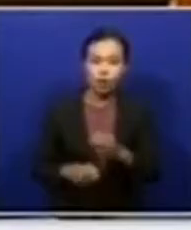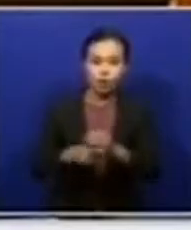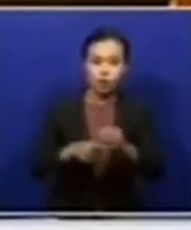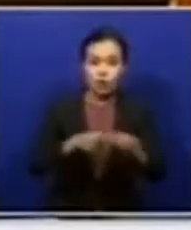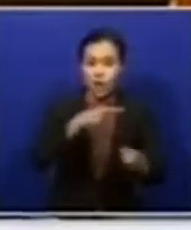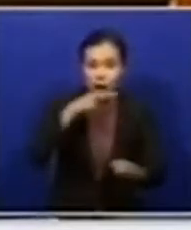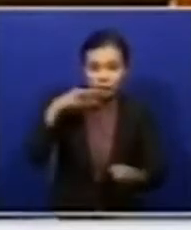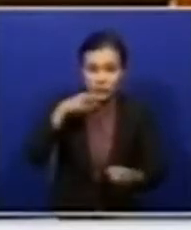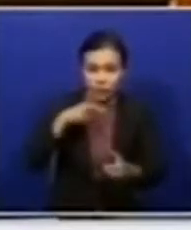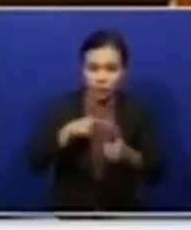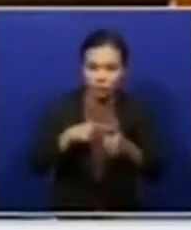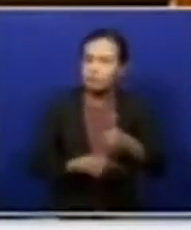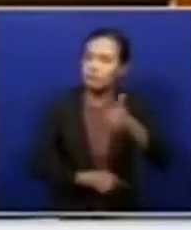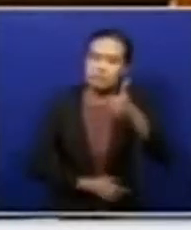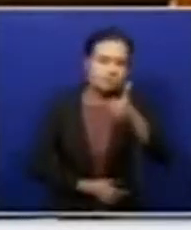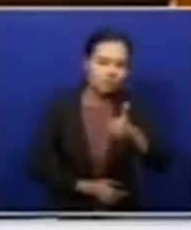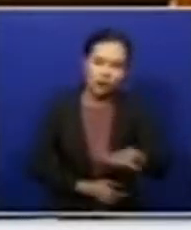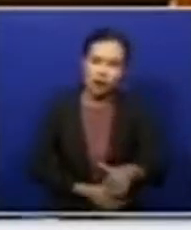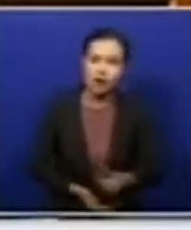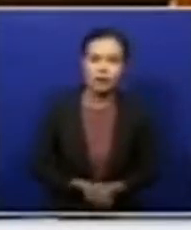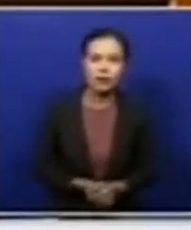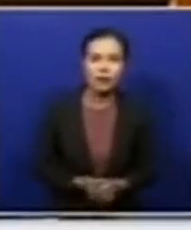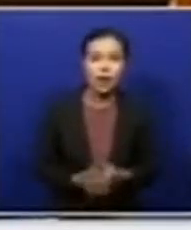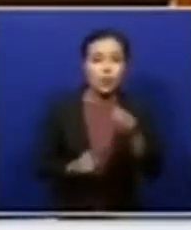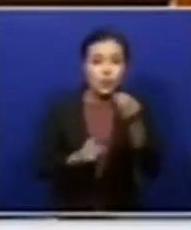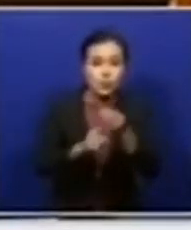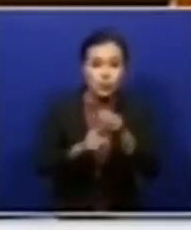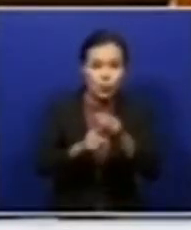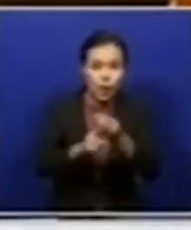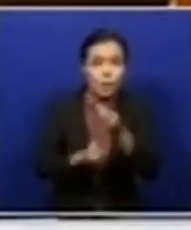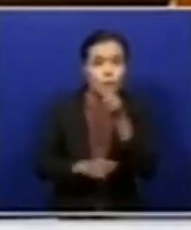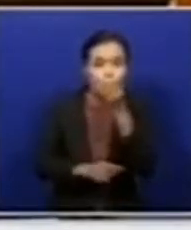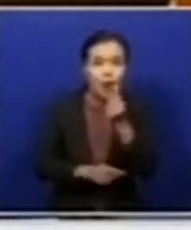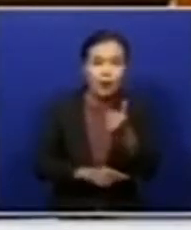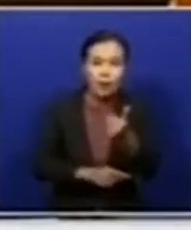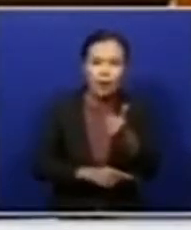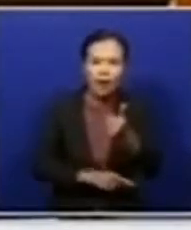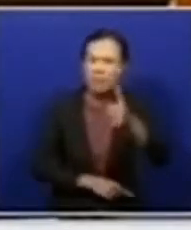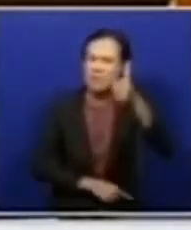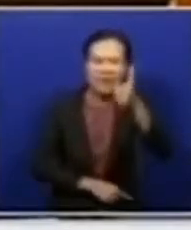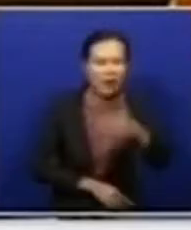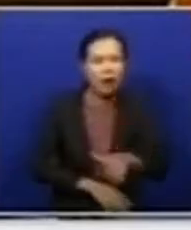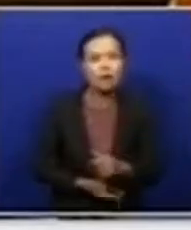ไม่ได้ครับซื้อพวงมาลัยกลางสี่แยกได้ไหมครับไม่ได้ครับ